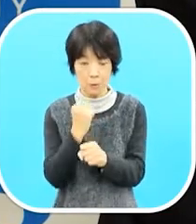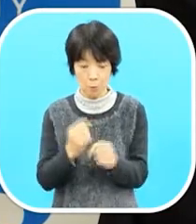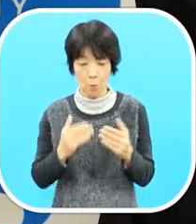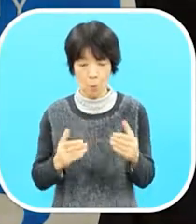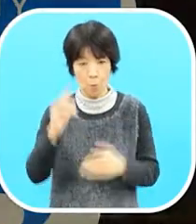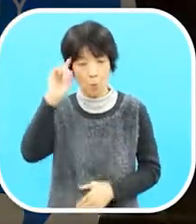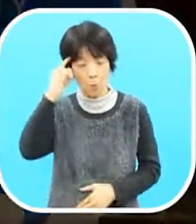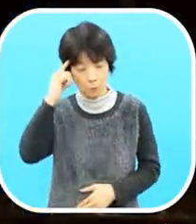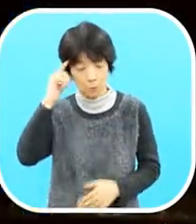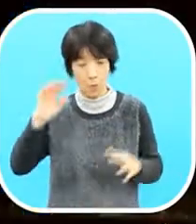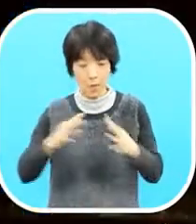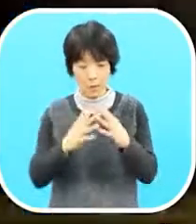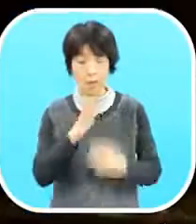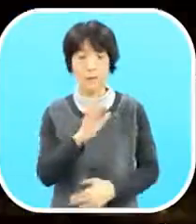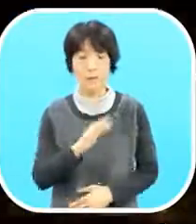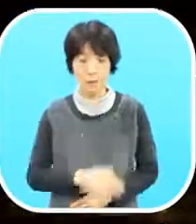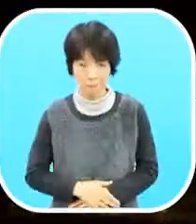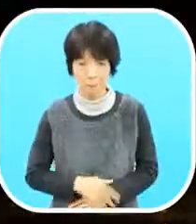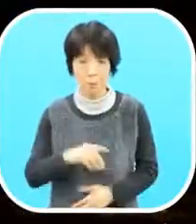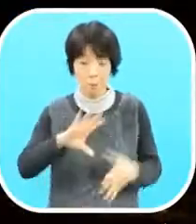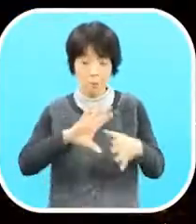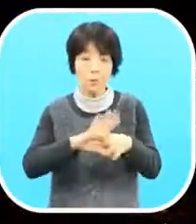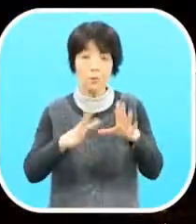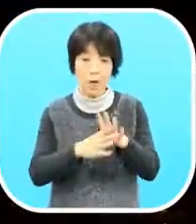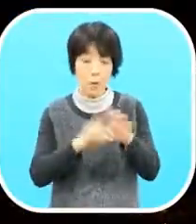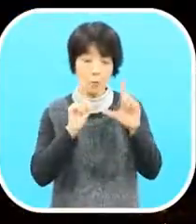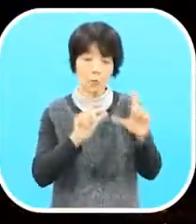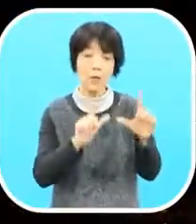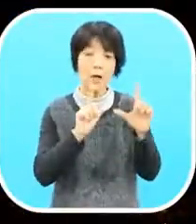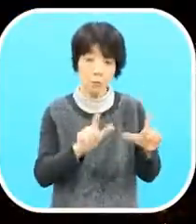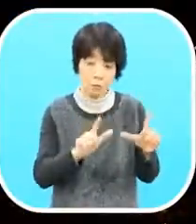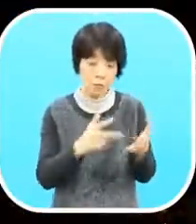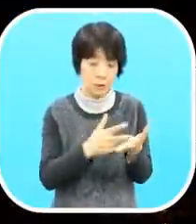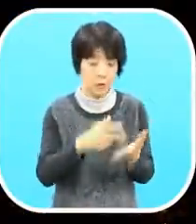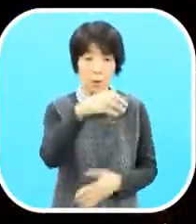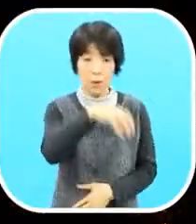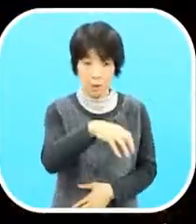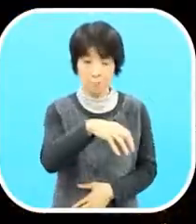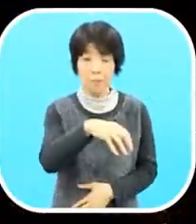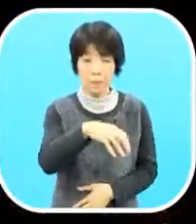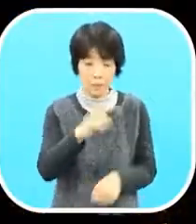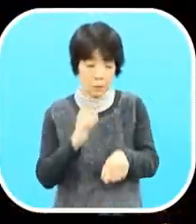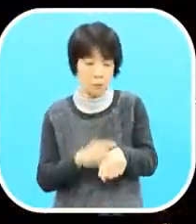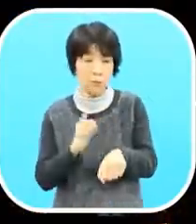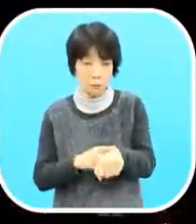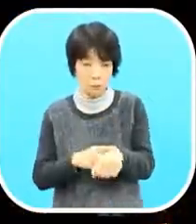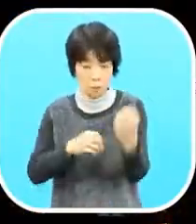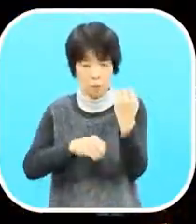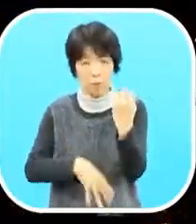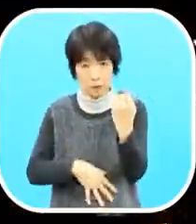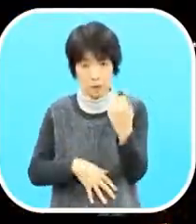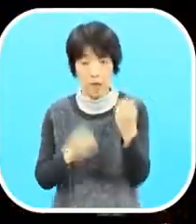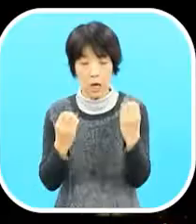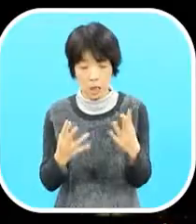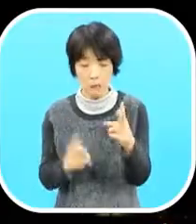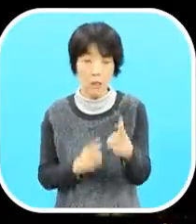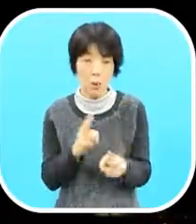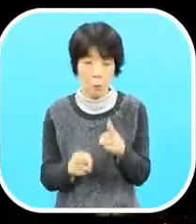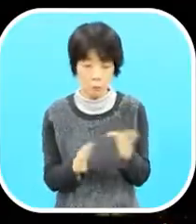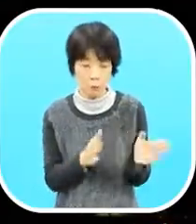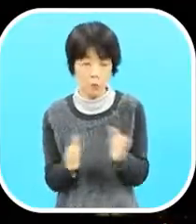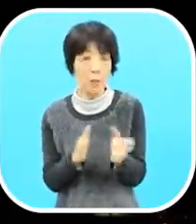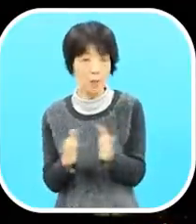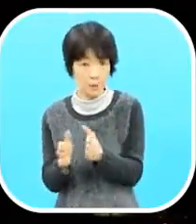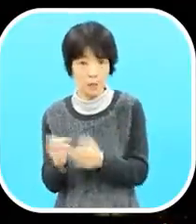定しました。花火文化を伝える資料館の建設や日本屈指の製造技術を基盤とした新たな花火工場の整